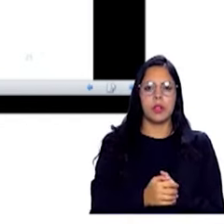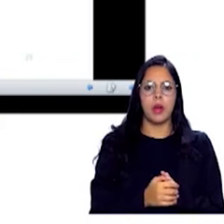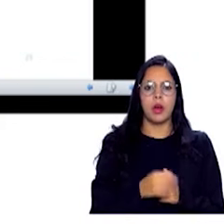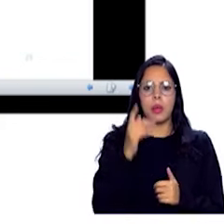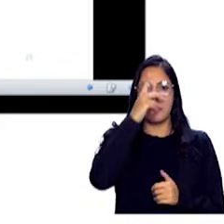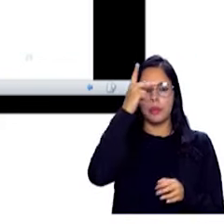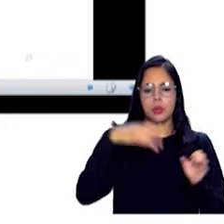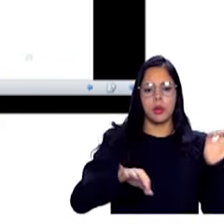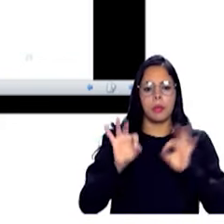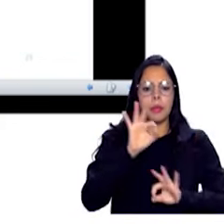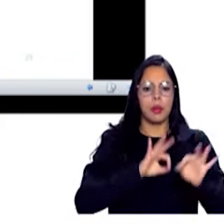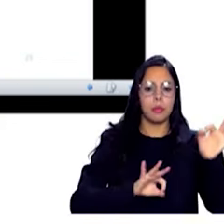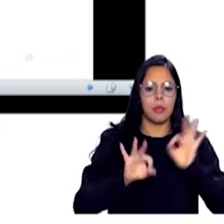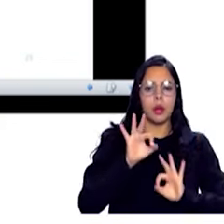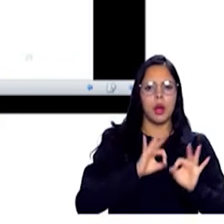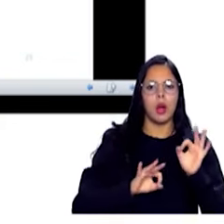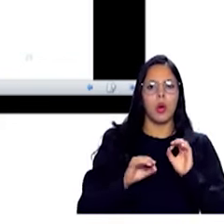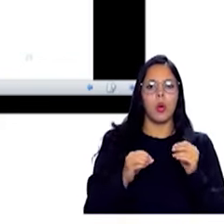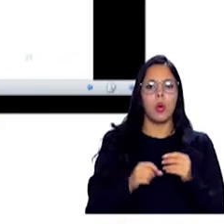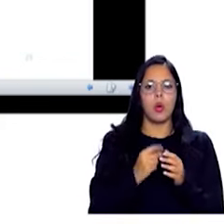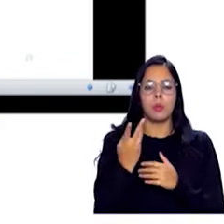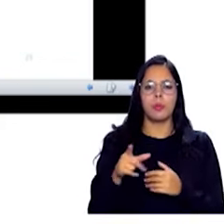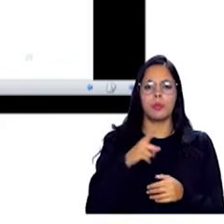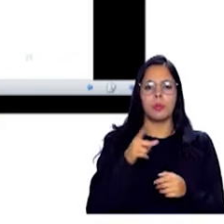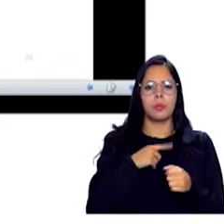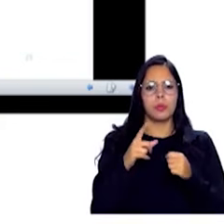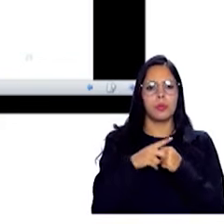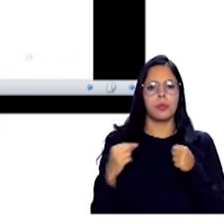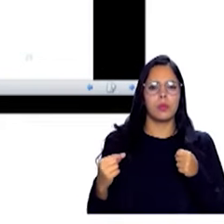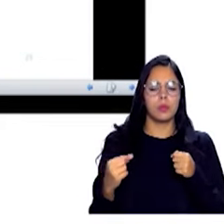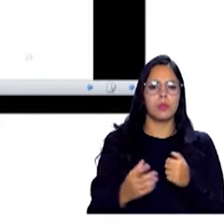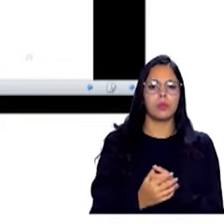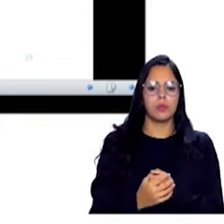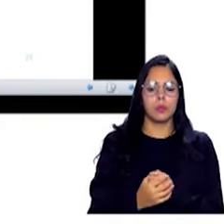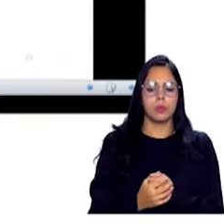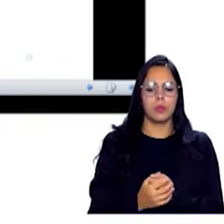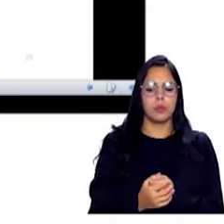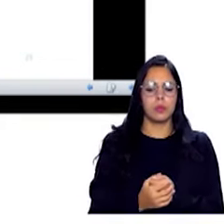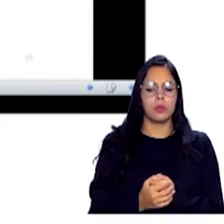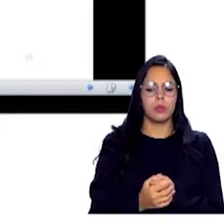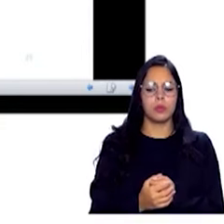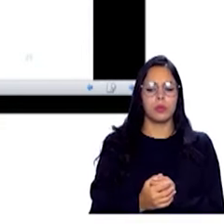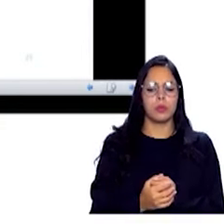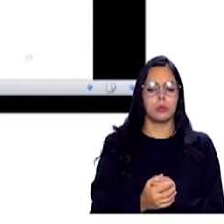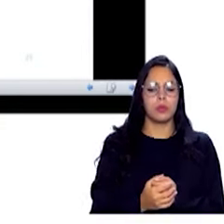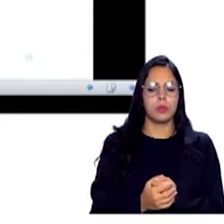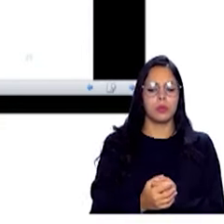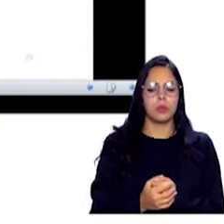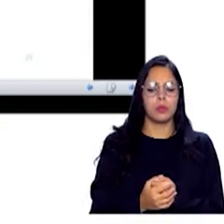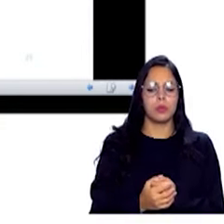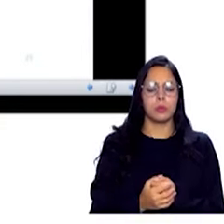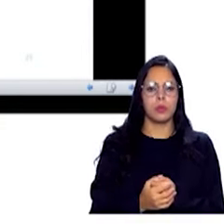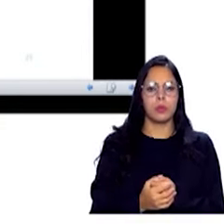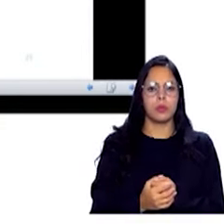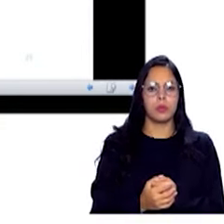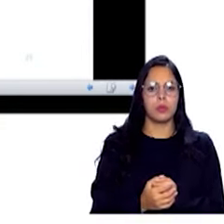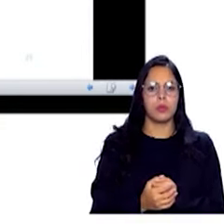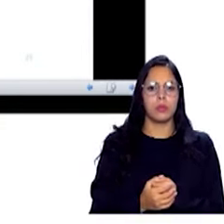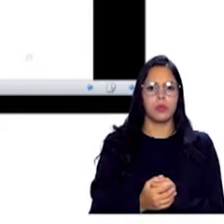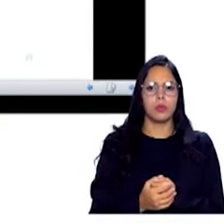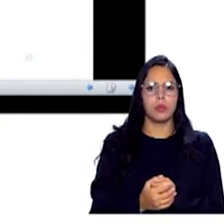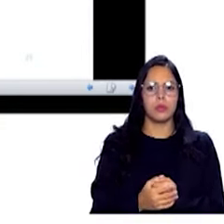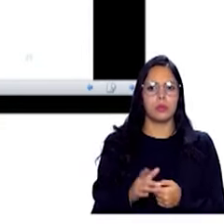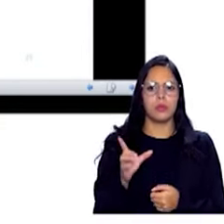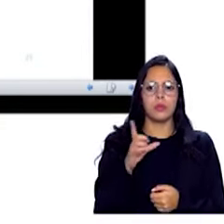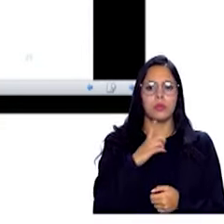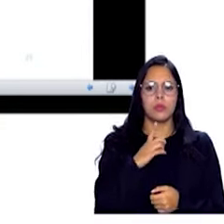entro 90 giorni Dalla trasmissione alla corte di cassazione dell'ordinanza che ha disposto Il rinvio Il primo Presidente deve compiere una verifica